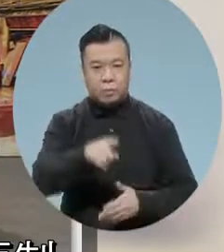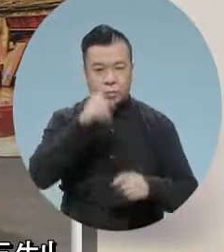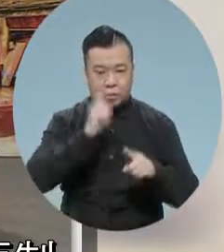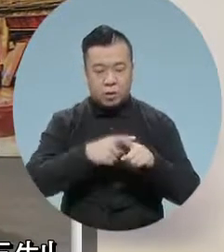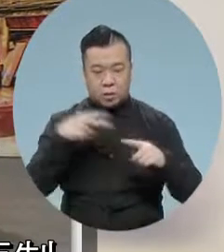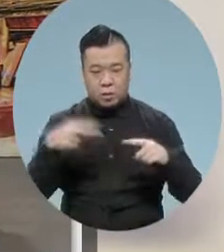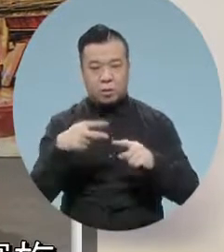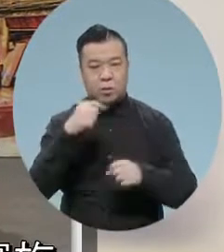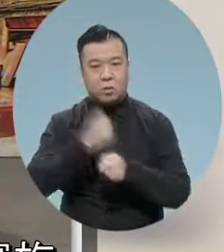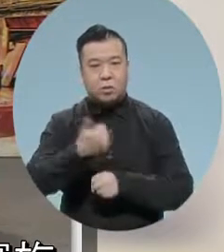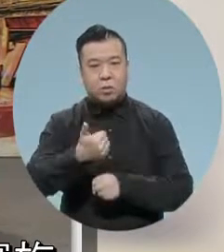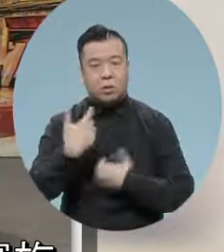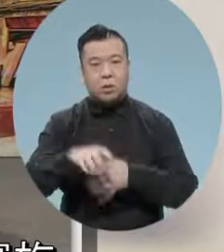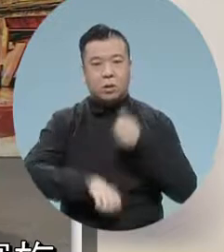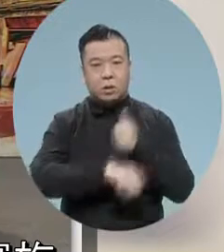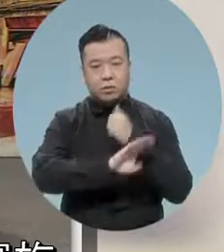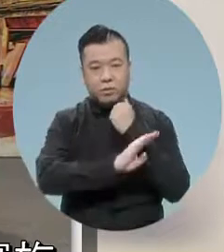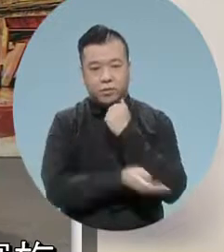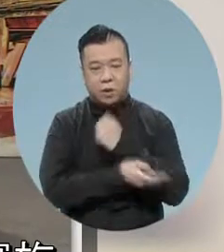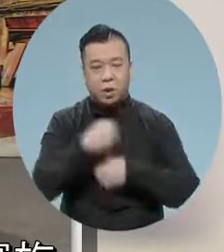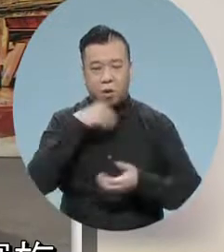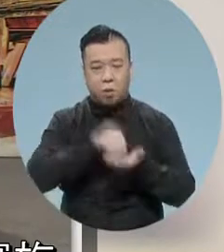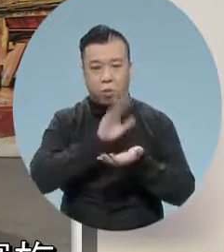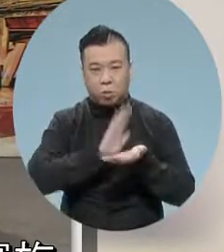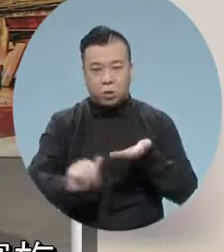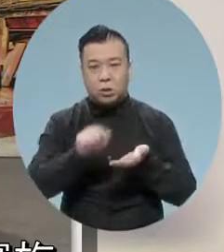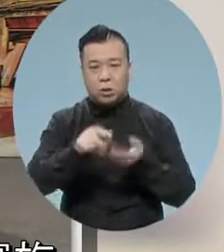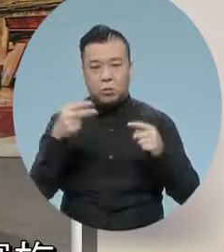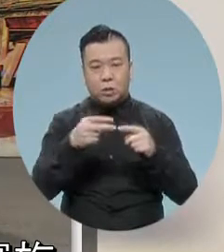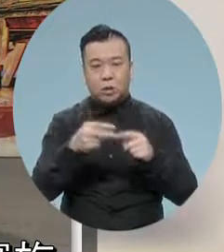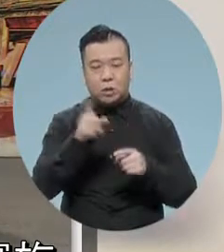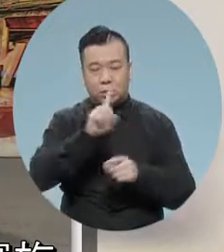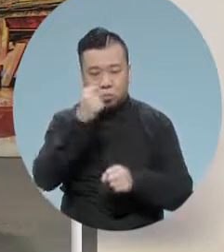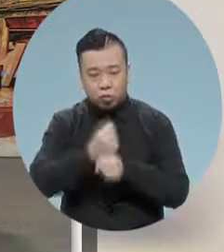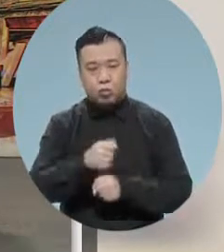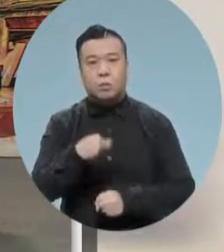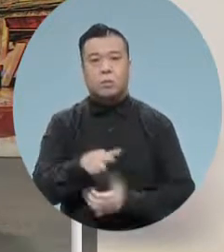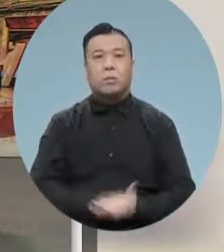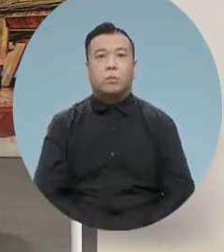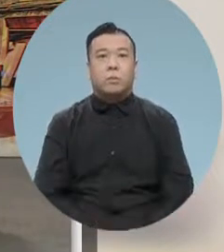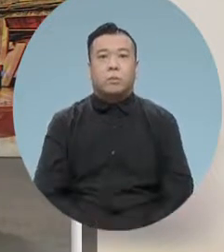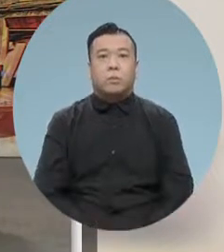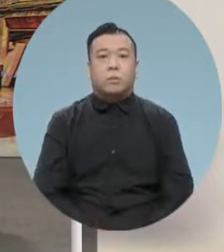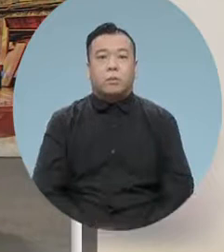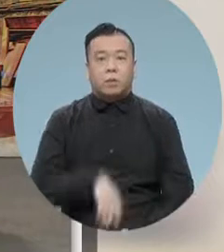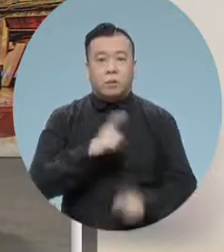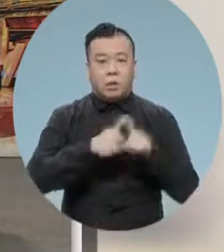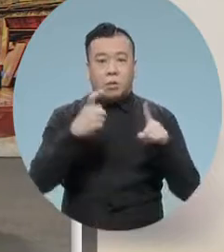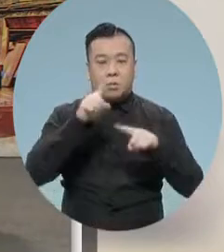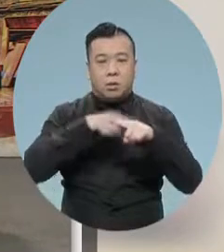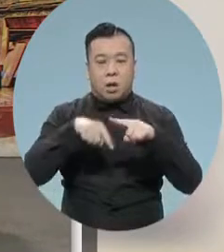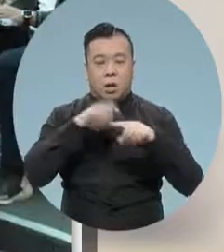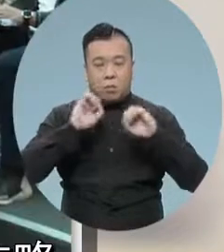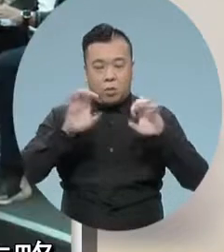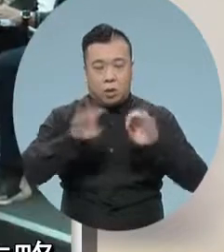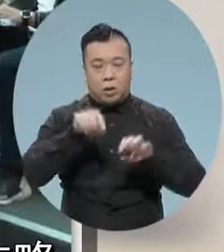一國兩制之外，亦都有基本法確保咗一國兩制嘅呢個實施之外咧，其實喺19大嘅報告裏